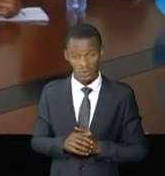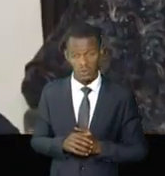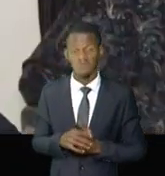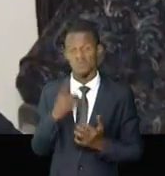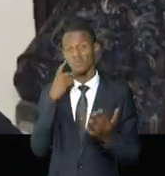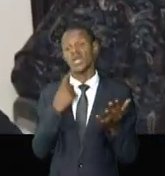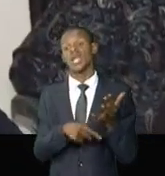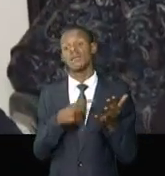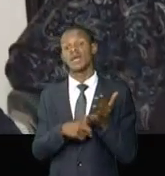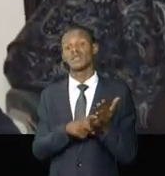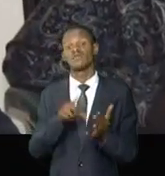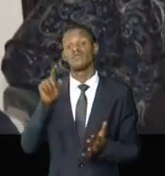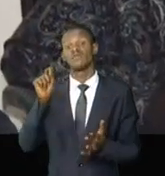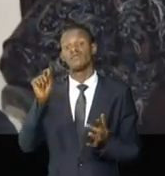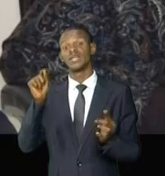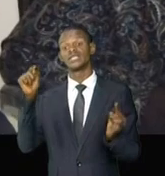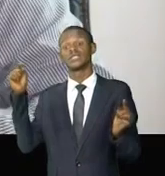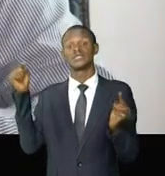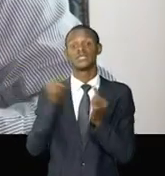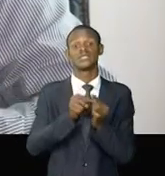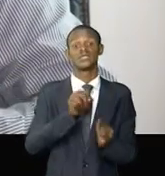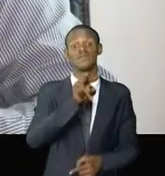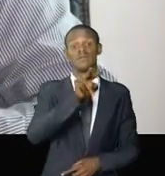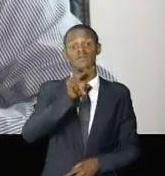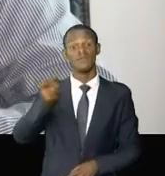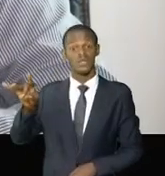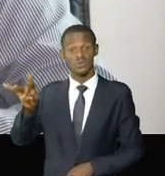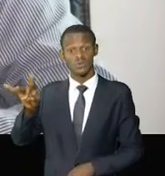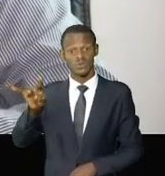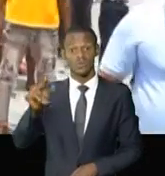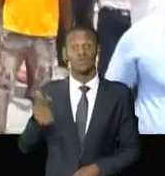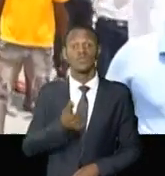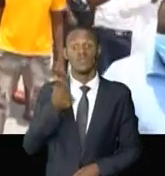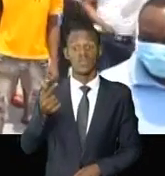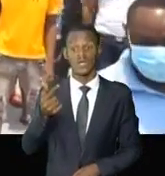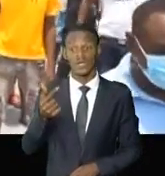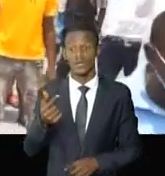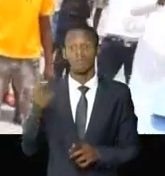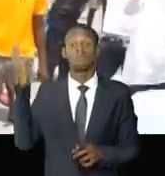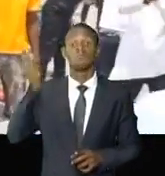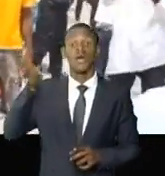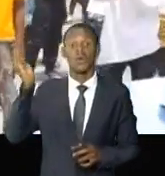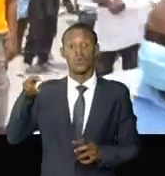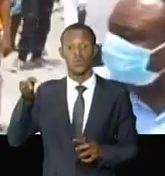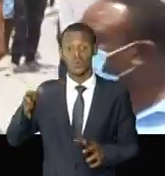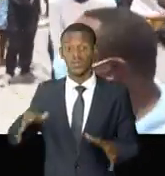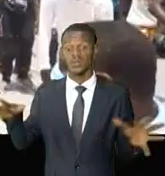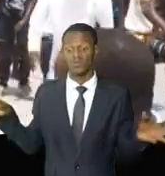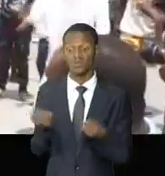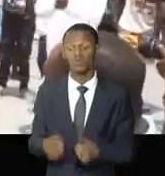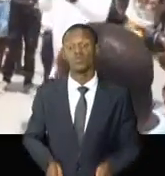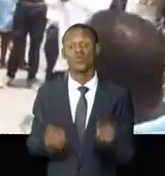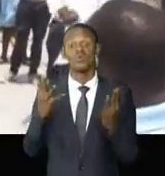maintenu pour le seul district de la Founa, dont les Kouluna identifiés à ce jour avoisinent les 1100 individus. Dès